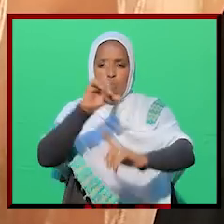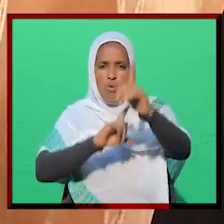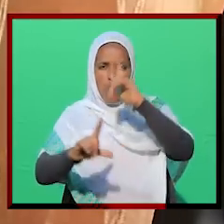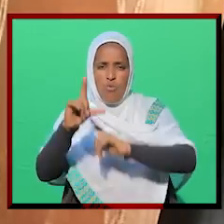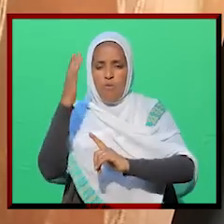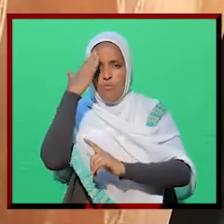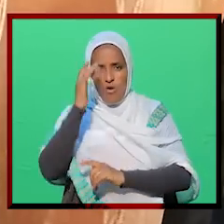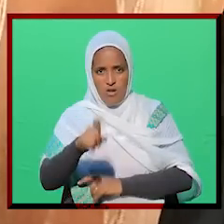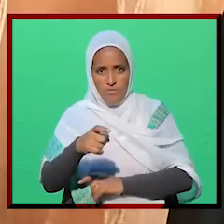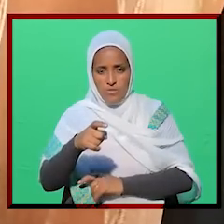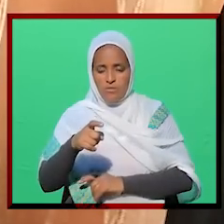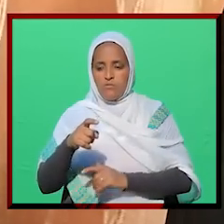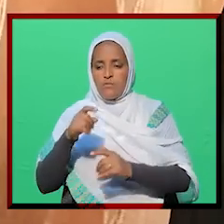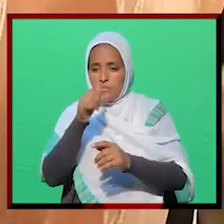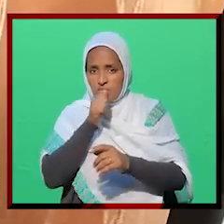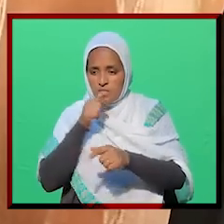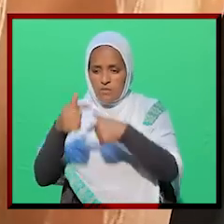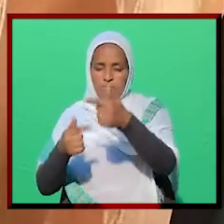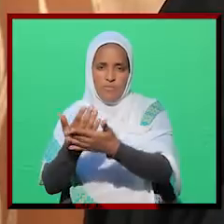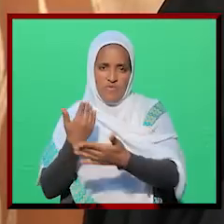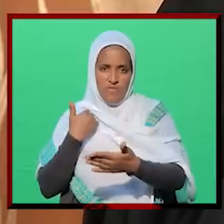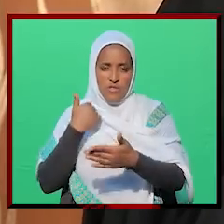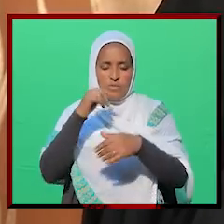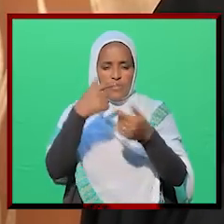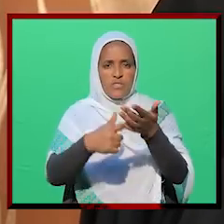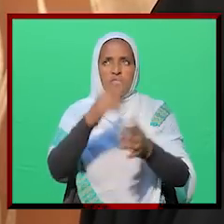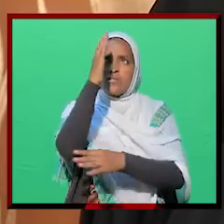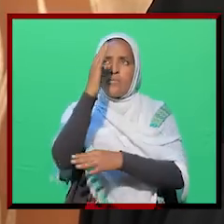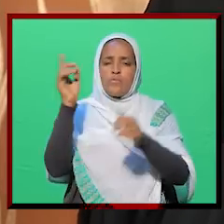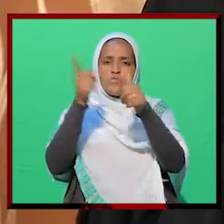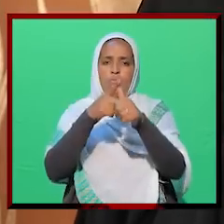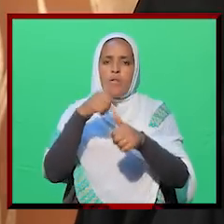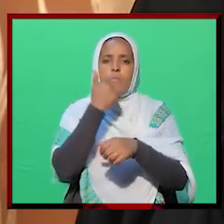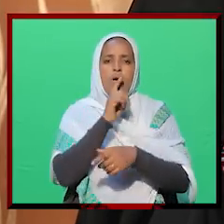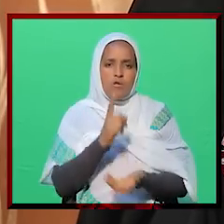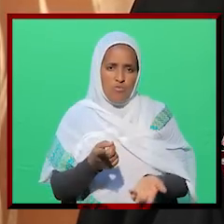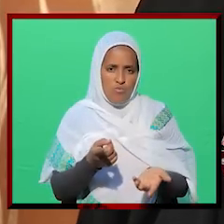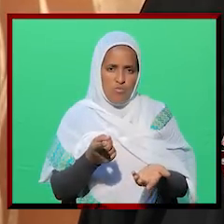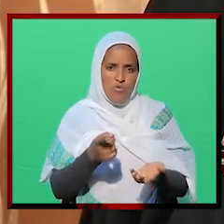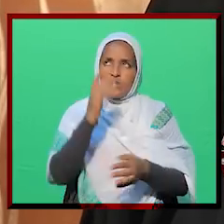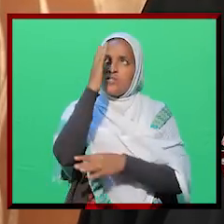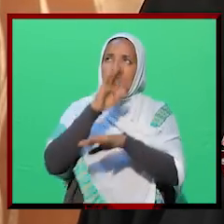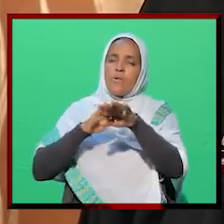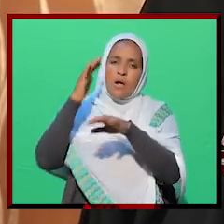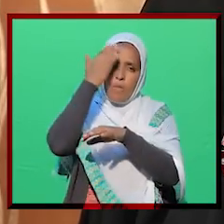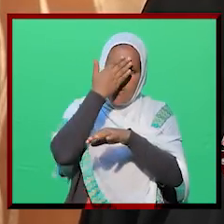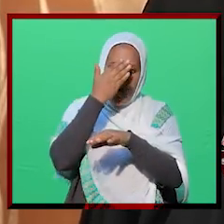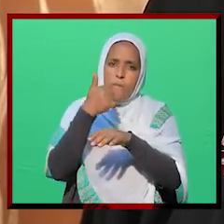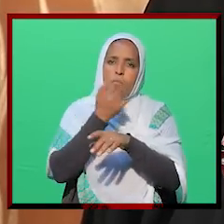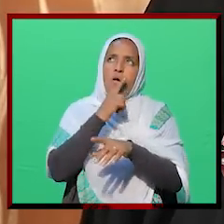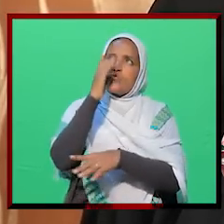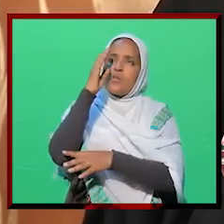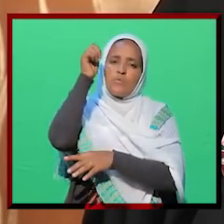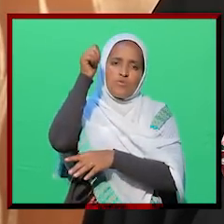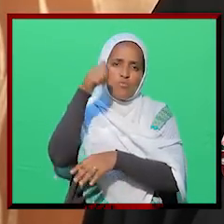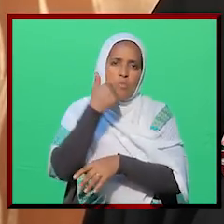ቋንቋን ማወቅ ነው። ምስጢር ውስጥ ከመሄድ በፊት ቋንቋ ማወቅ ግዴታ ነው። ስለዚህ እግዚአብሔር የሚለው መጀመሪያ ማን ነው? ነው እግዚአብሔር ቀባ ሲባል